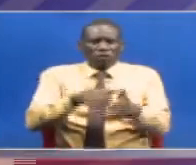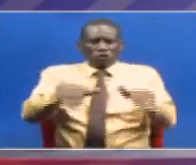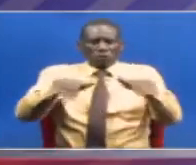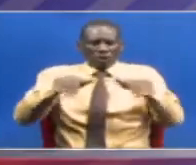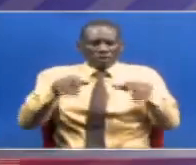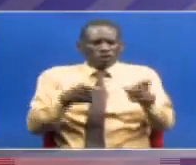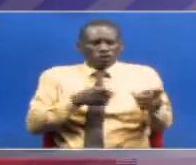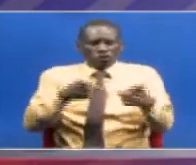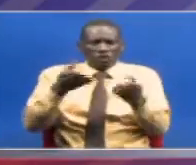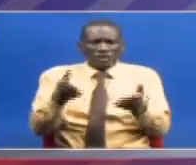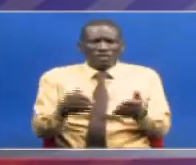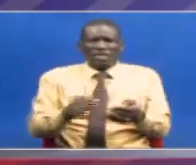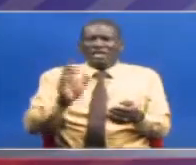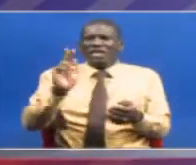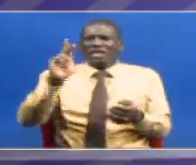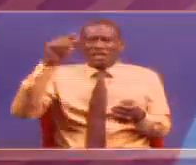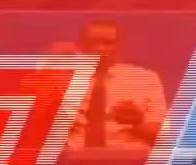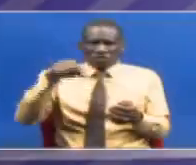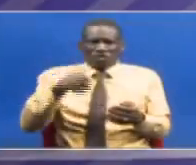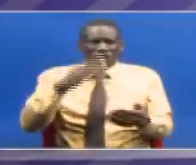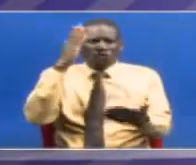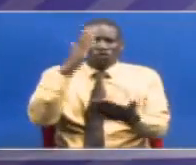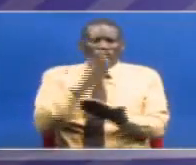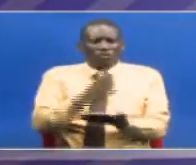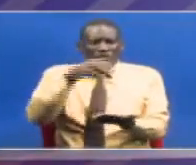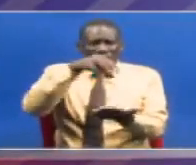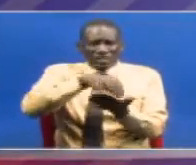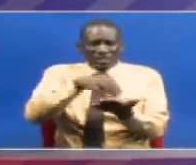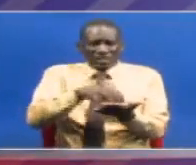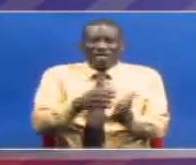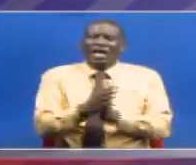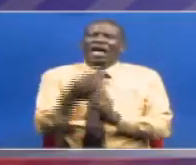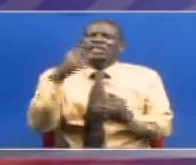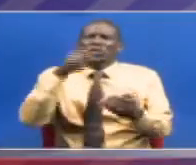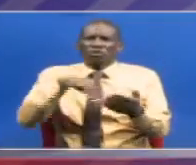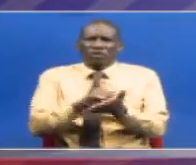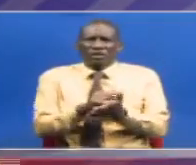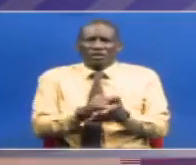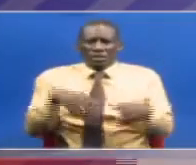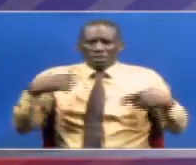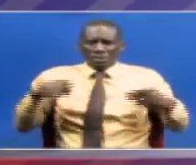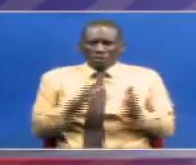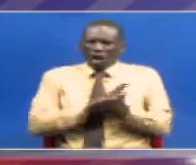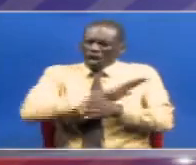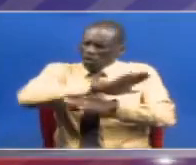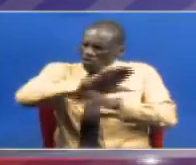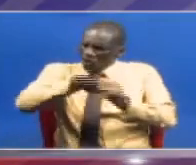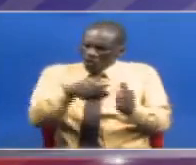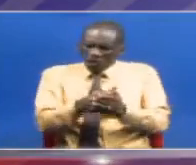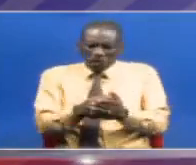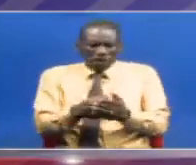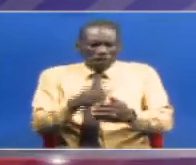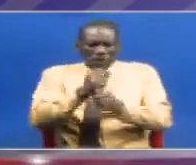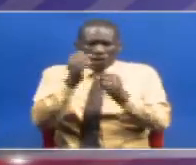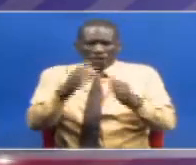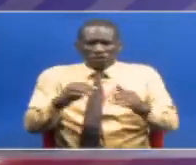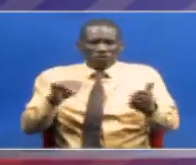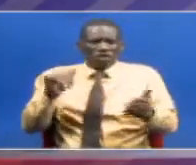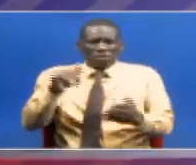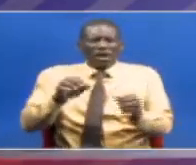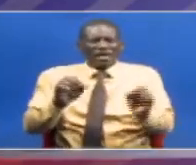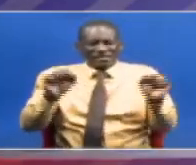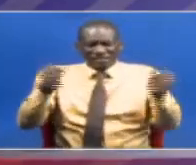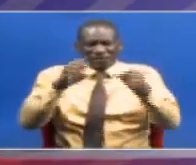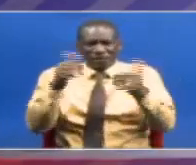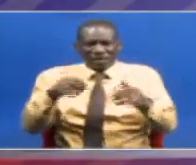hiyo. Shirika la ndege la KQ limedhibitisha kisa hicho na kusema kwamba abiria na wahudumu wote wako salama wakati operesheni ikiendelea.